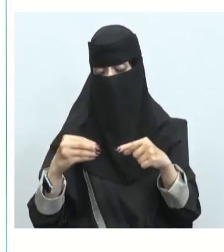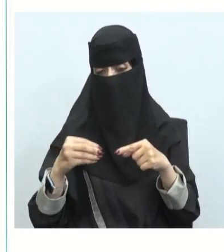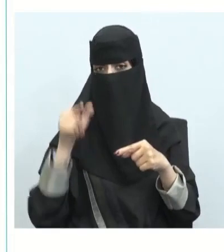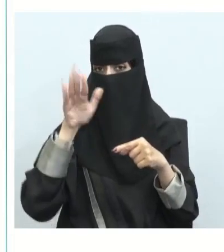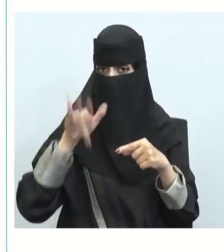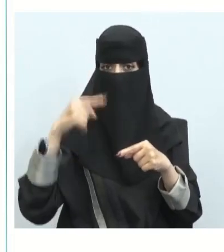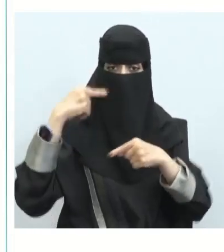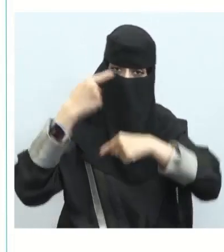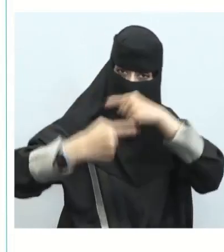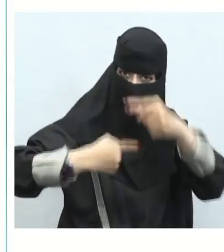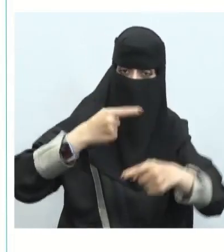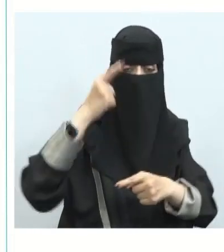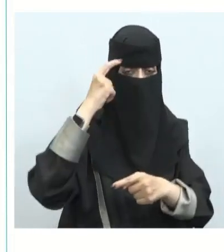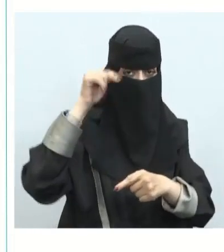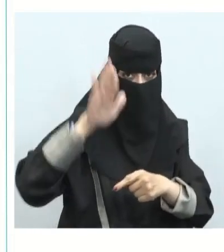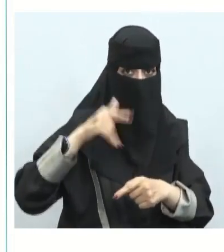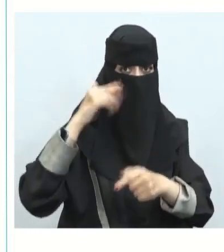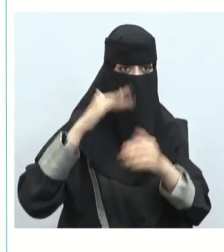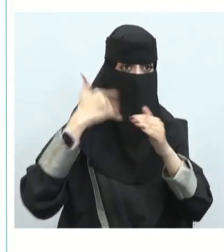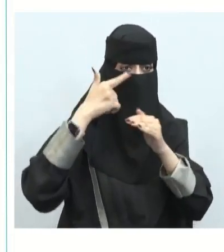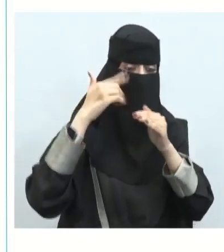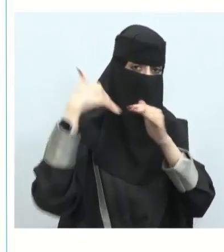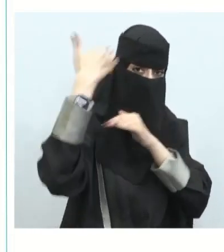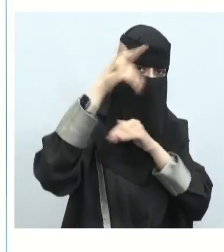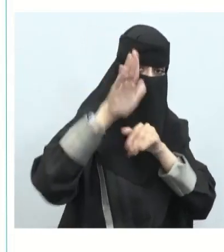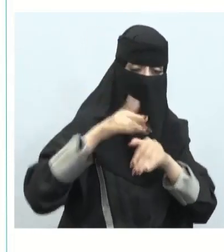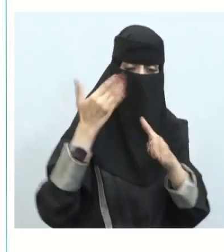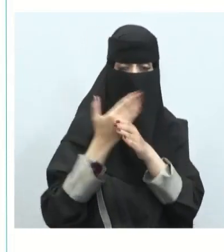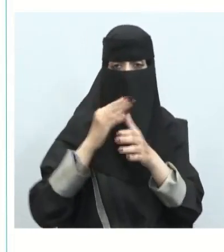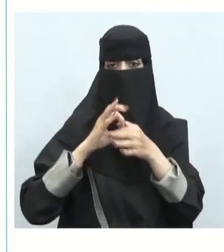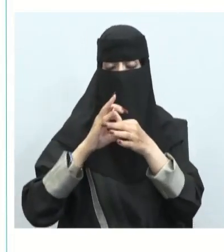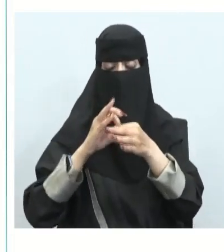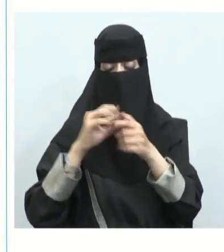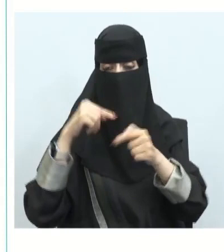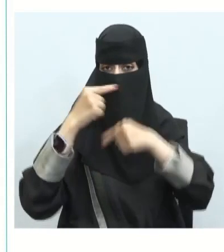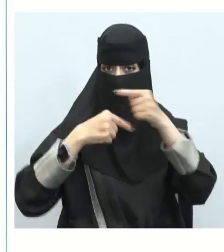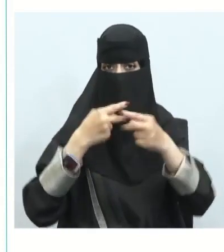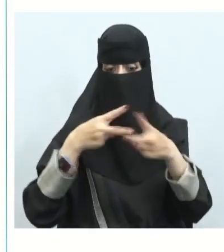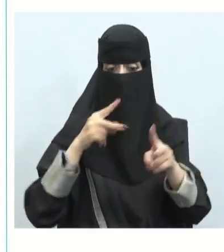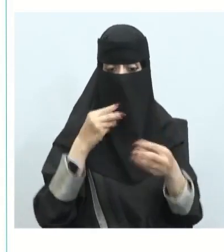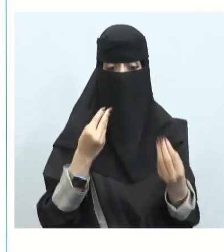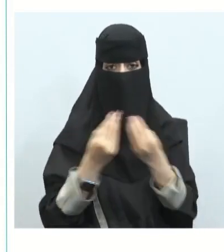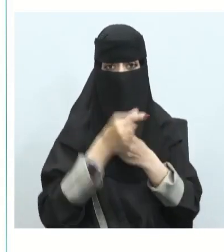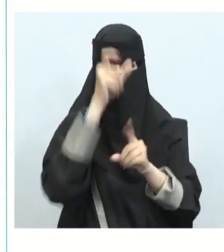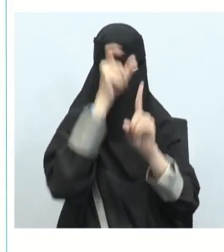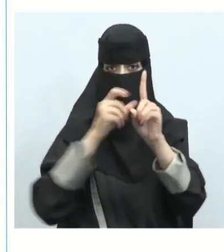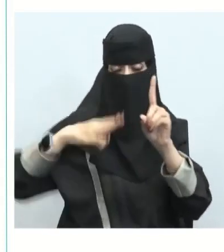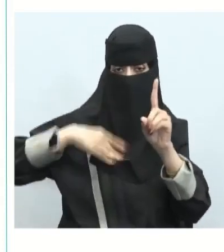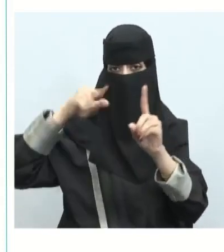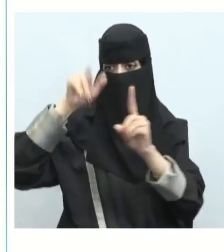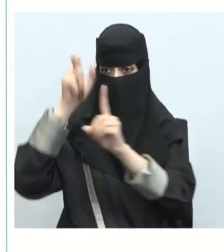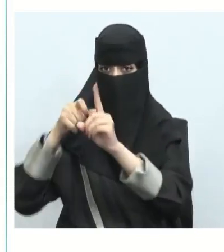لديهم اعتياد ولديهم معرفه ولديهم تصور لان هنالك تواصل التواصل المنتظم المفتوح والمتبادل بين مدير والموظفين